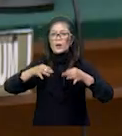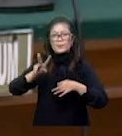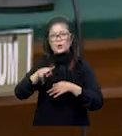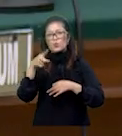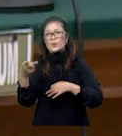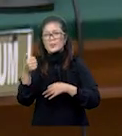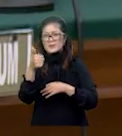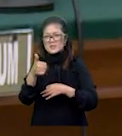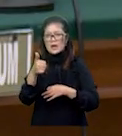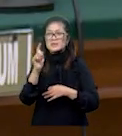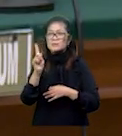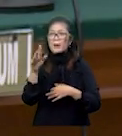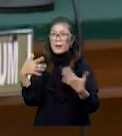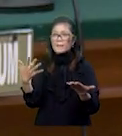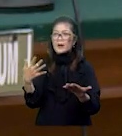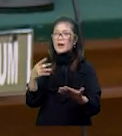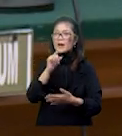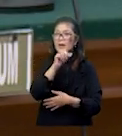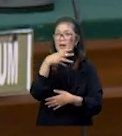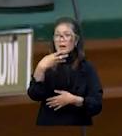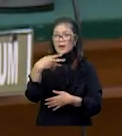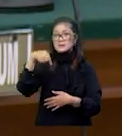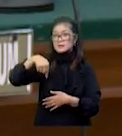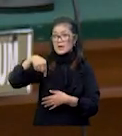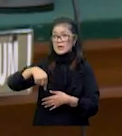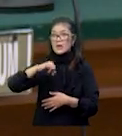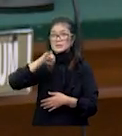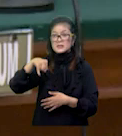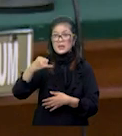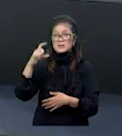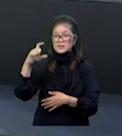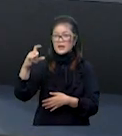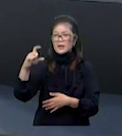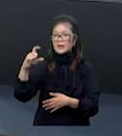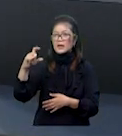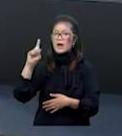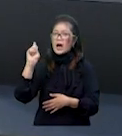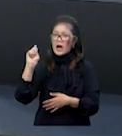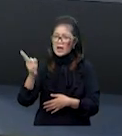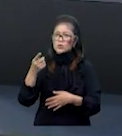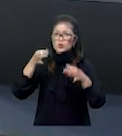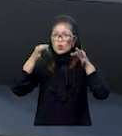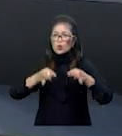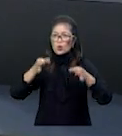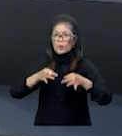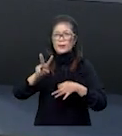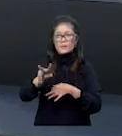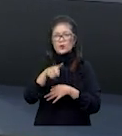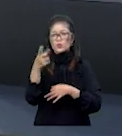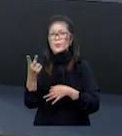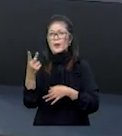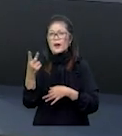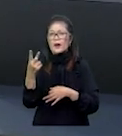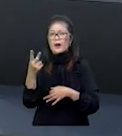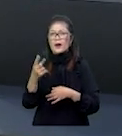Pasalnya, Richard Eliezer juga menyandang status sebagai justice kolaborator. Dalam sidang pledoi, Richard Eliezer